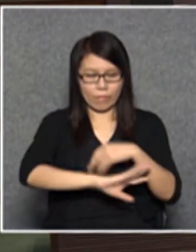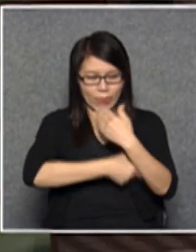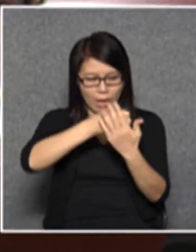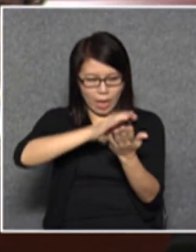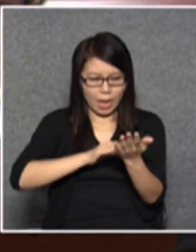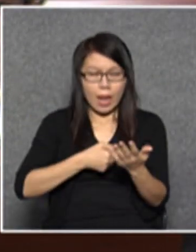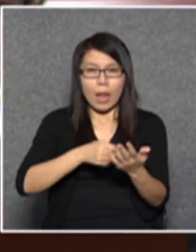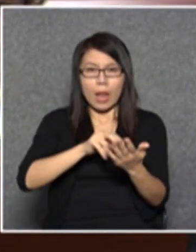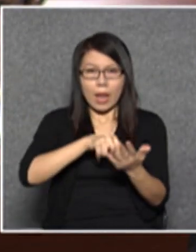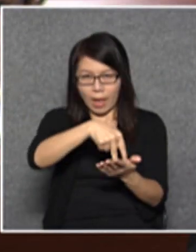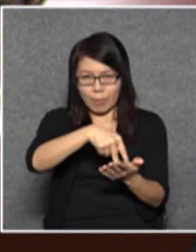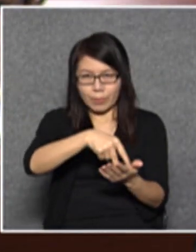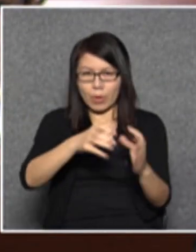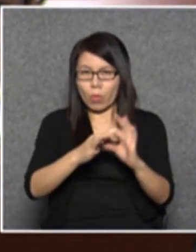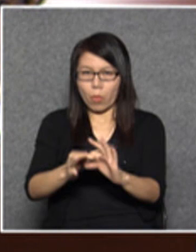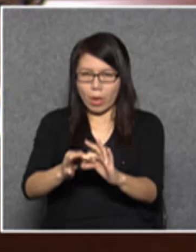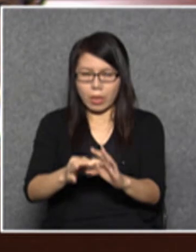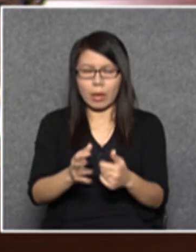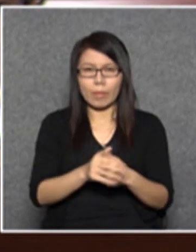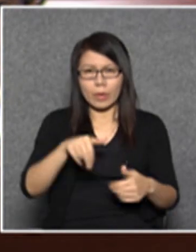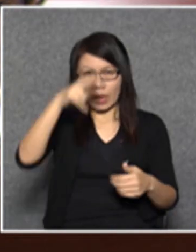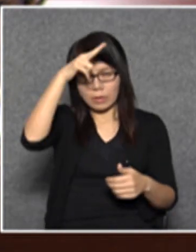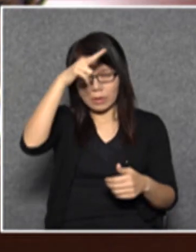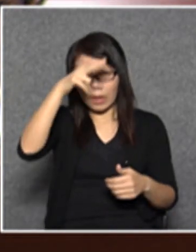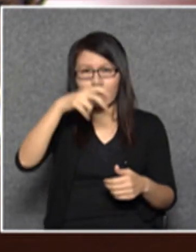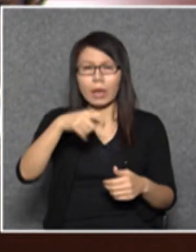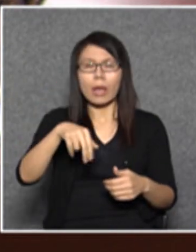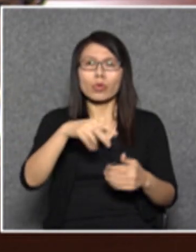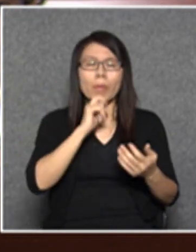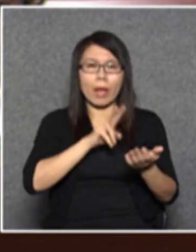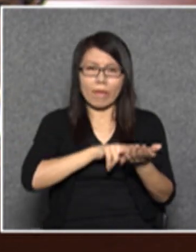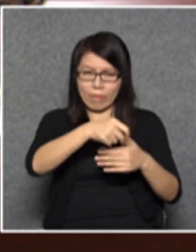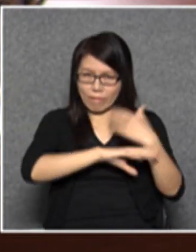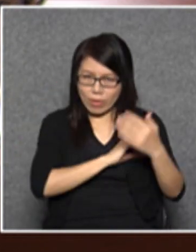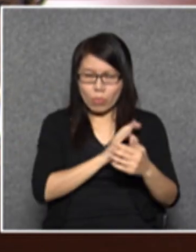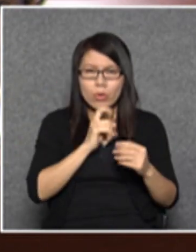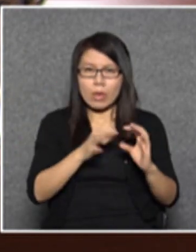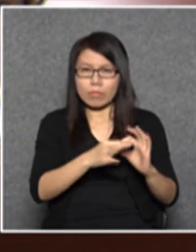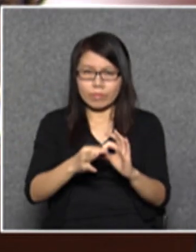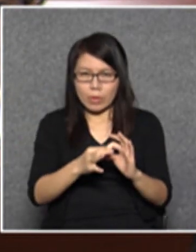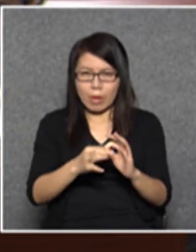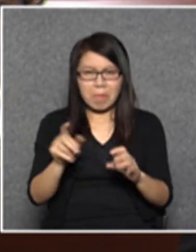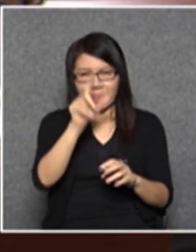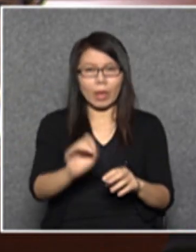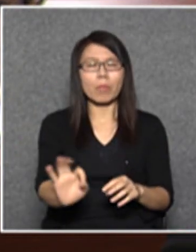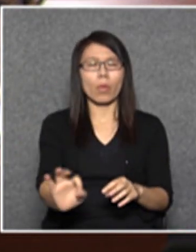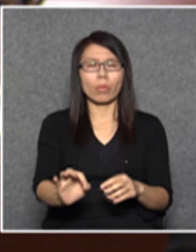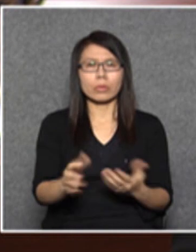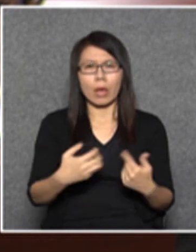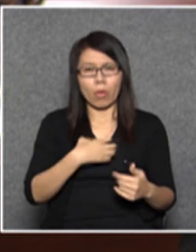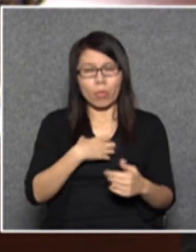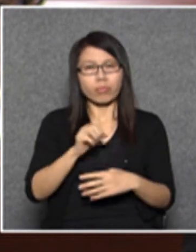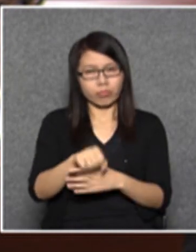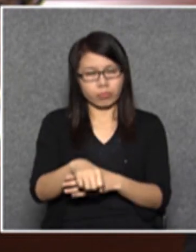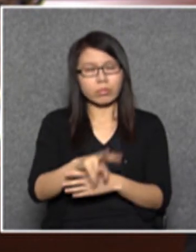經說過，你認為行政和立法機關之間是沒有問題。我非常同意這個